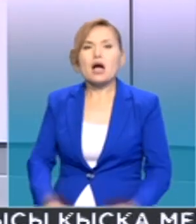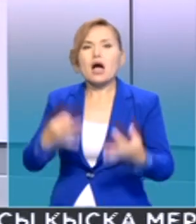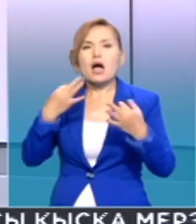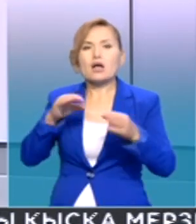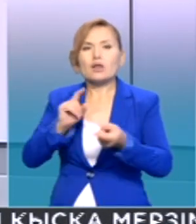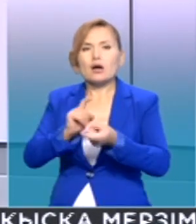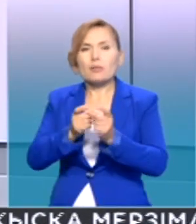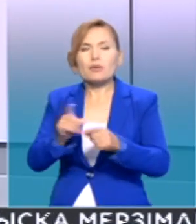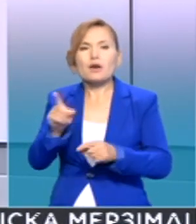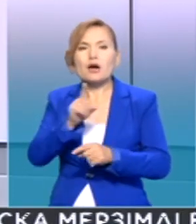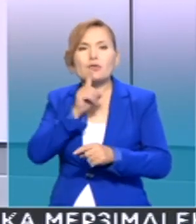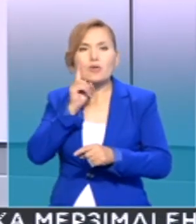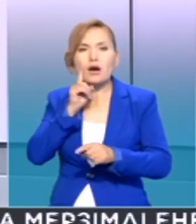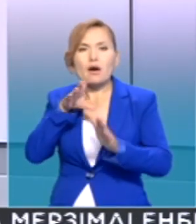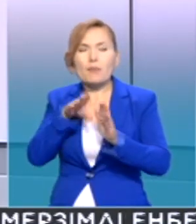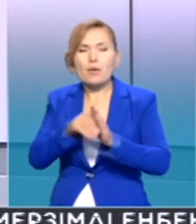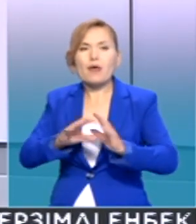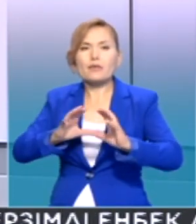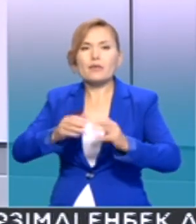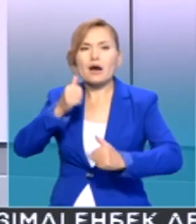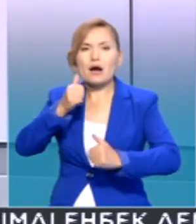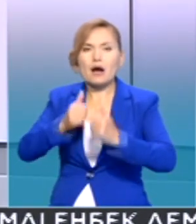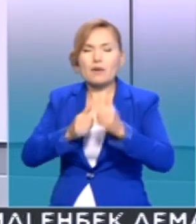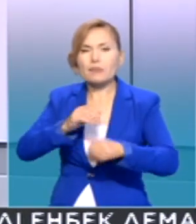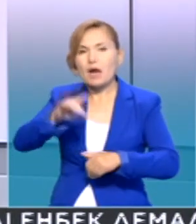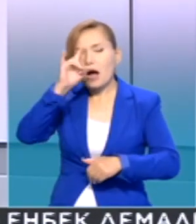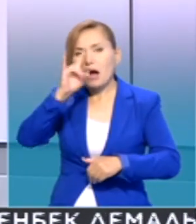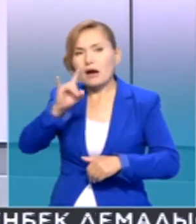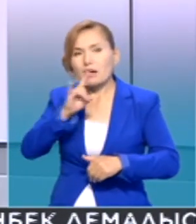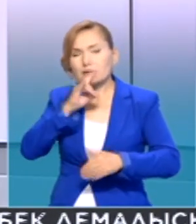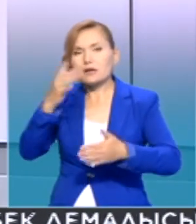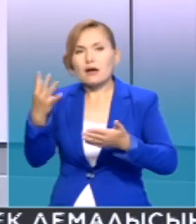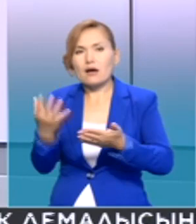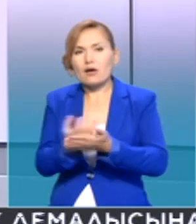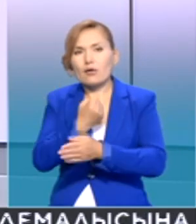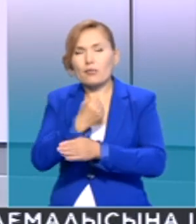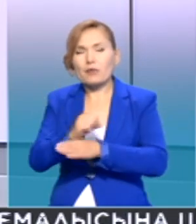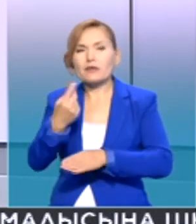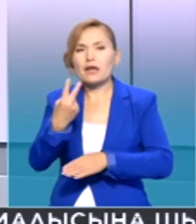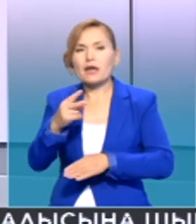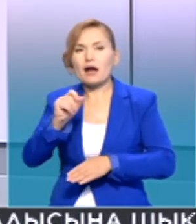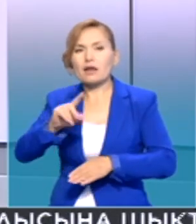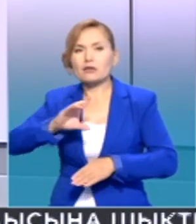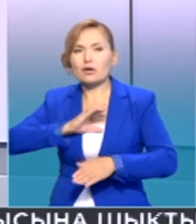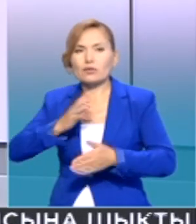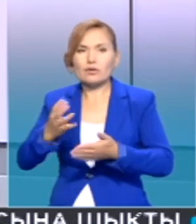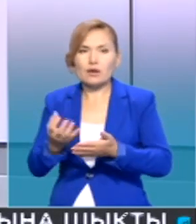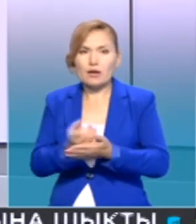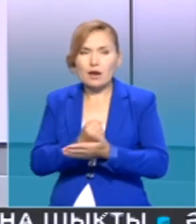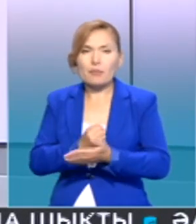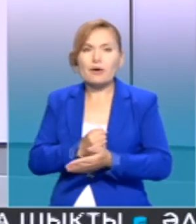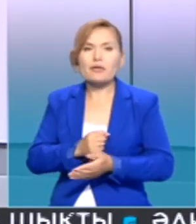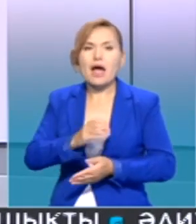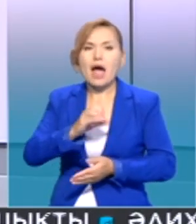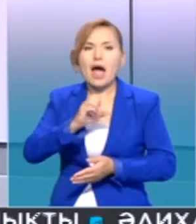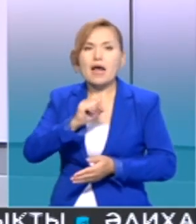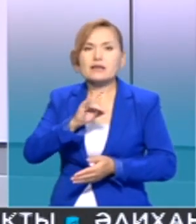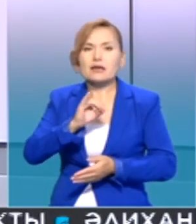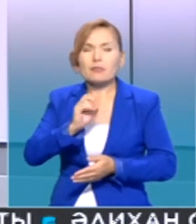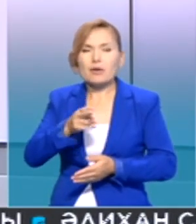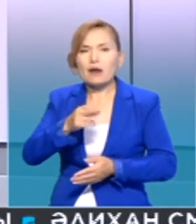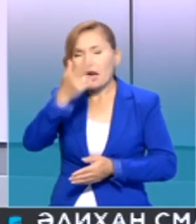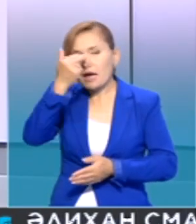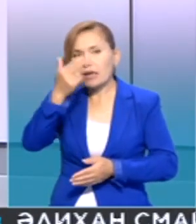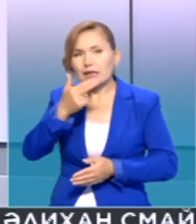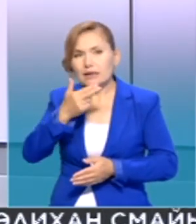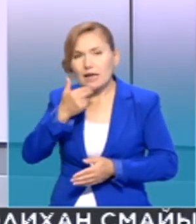Еркін күрестен жасөспірімдер арасындағы әлем чемпионатында ел қоржыны 2 алтын жүлдемен толықты. Дарын Әскербек Италияның Рим қаласында өткен